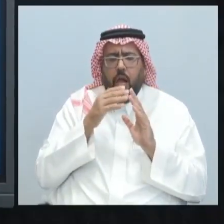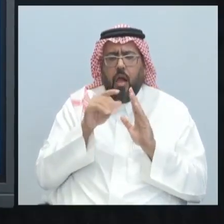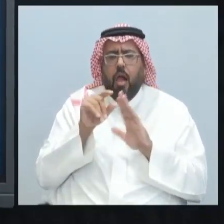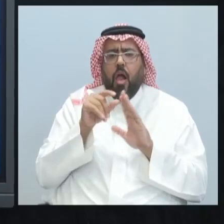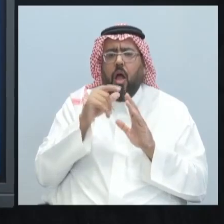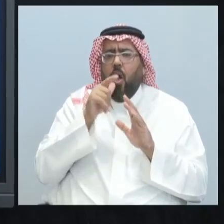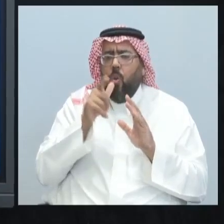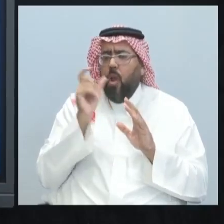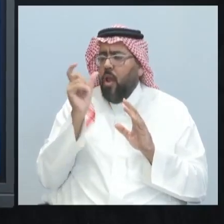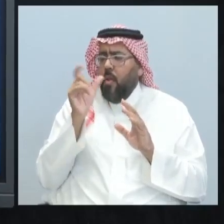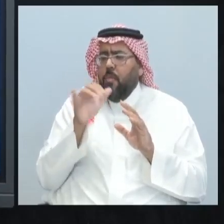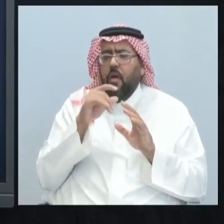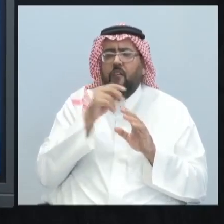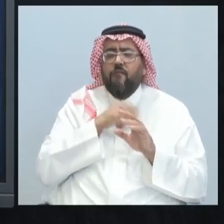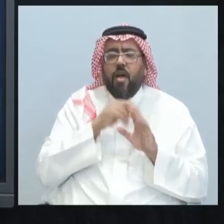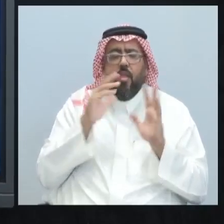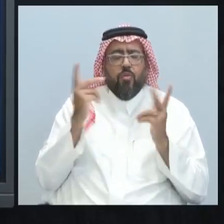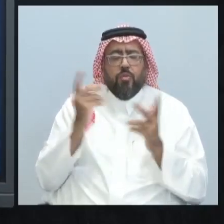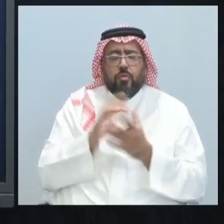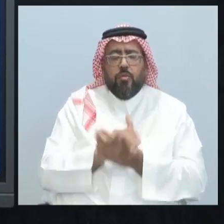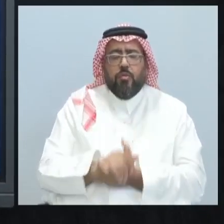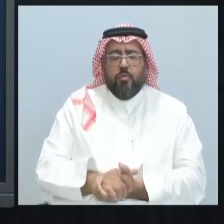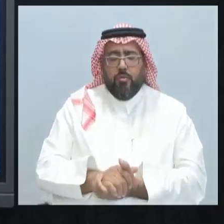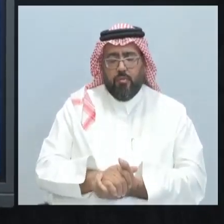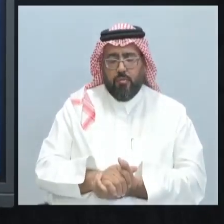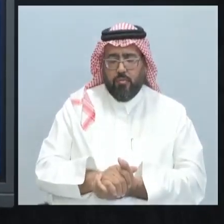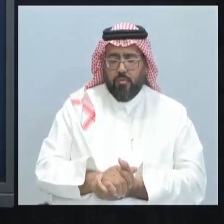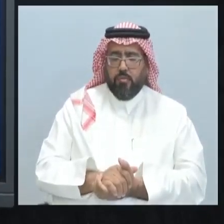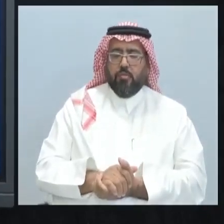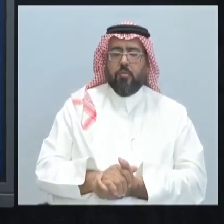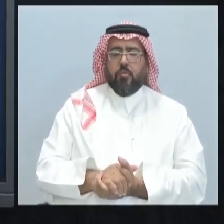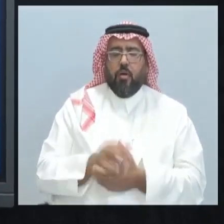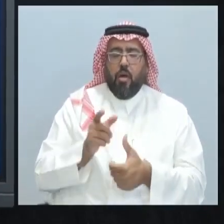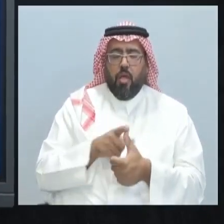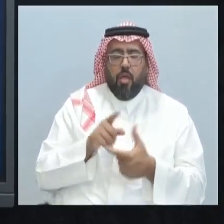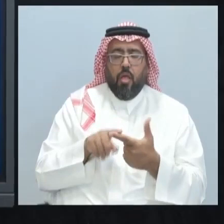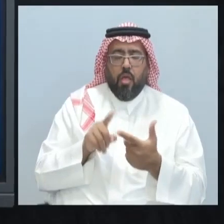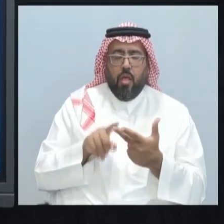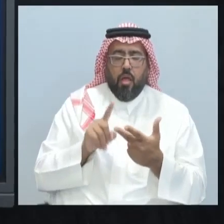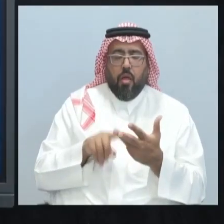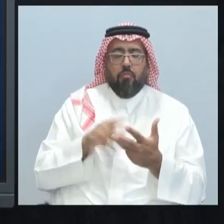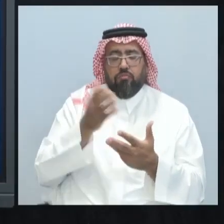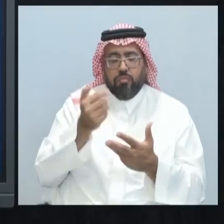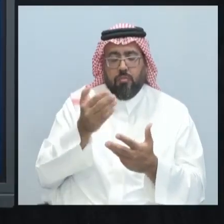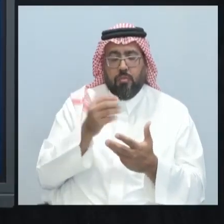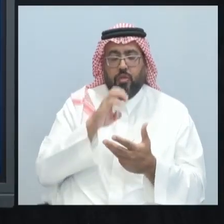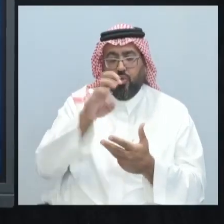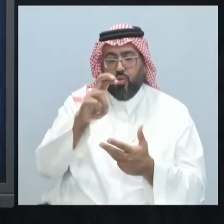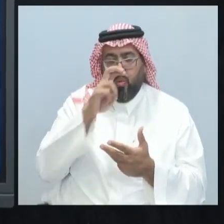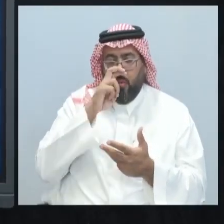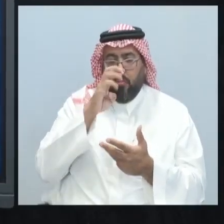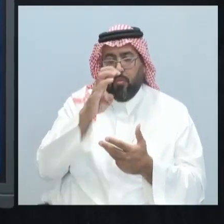الحديث الشريف طيب هذه فائده والفوائد عديده يا ابنائي